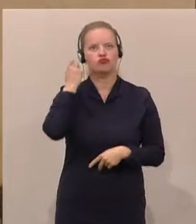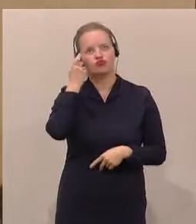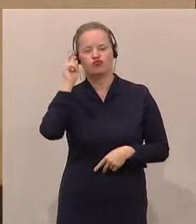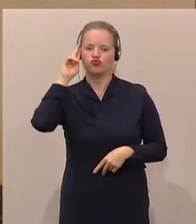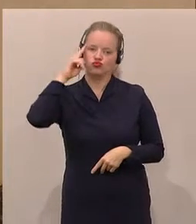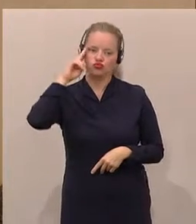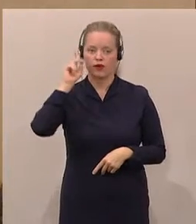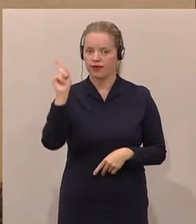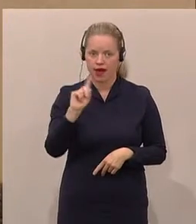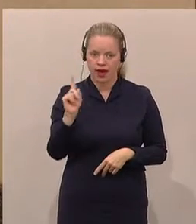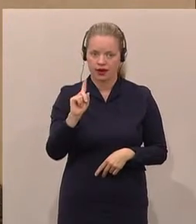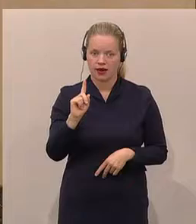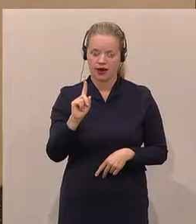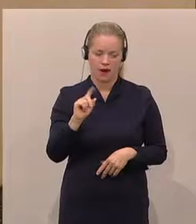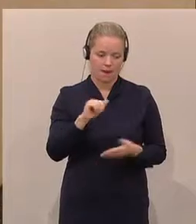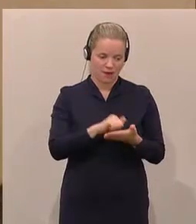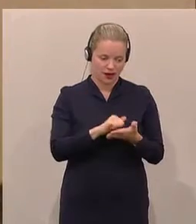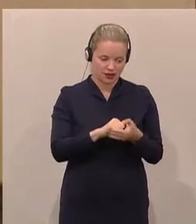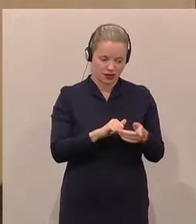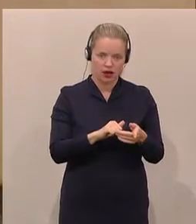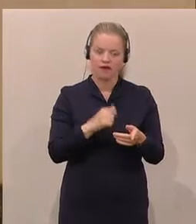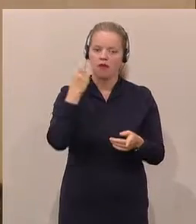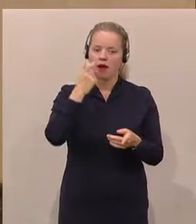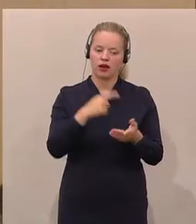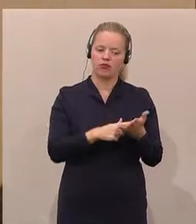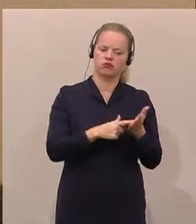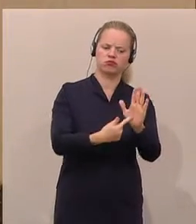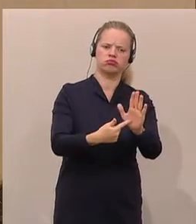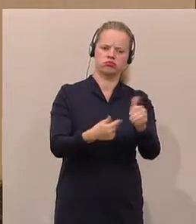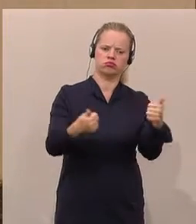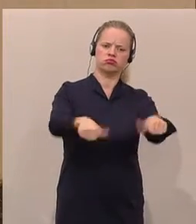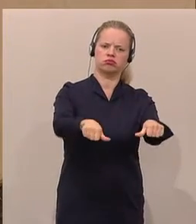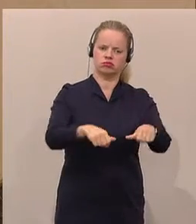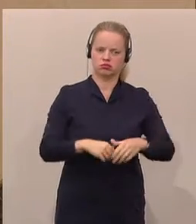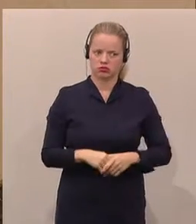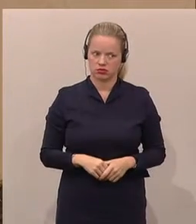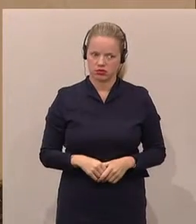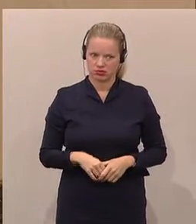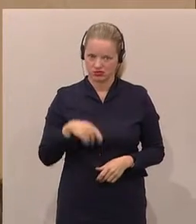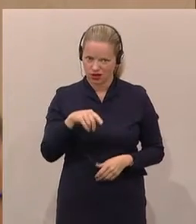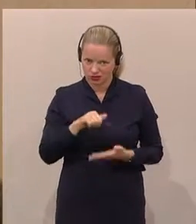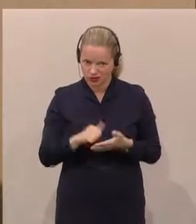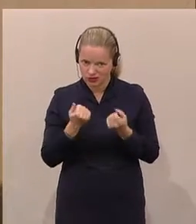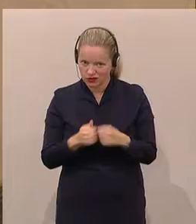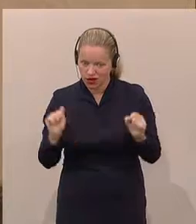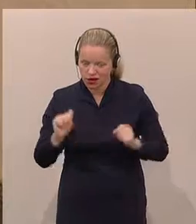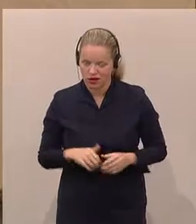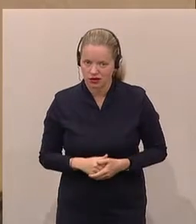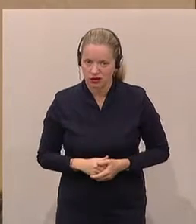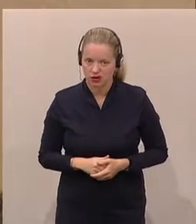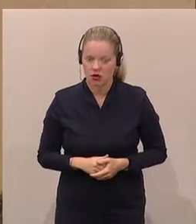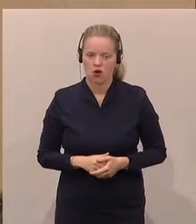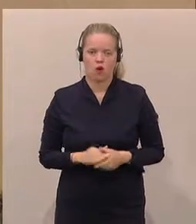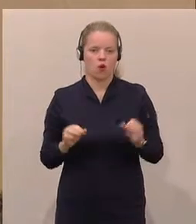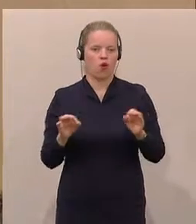wenn sie diese Meinung sogar vorgeben, wenn sie diese Meinung sogar den Bürger aufzwingen, ist das dann Pressefreiheit? Oder wenn der